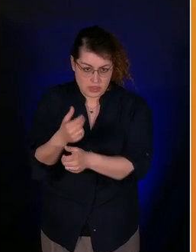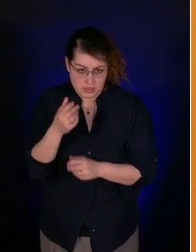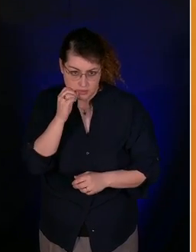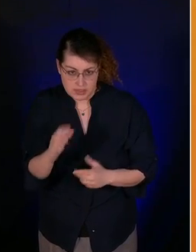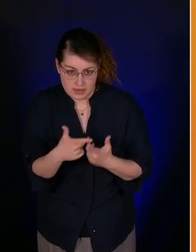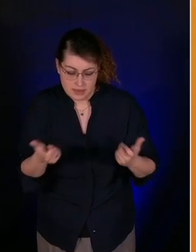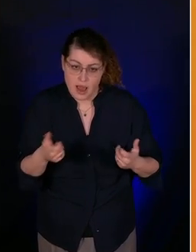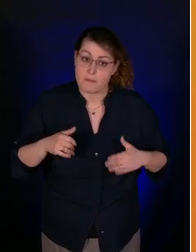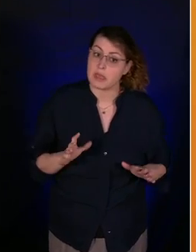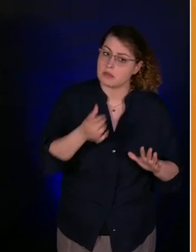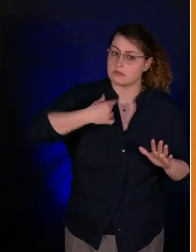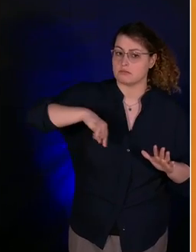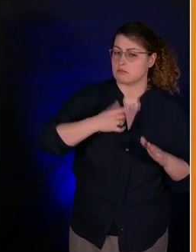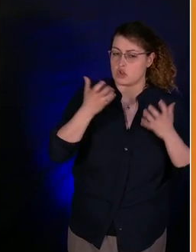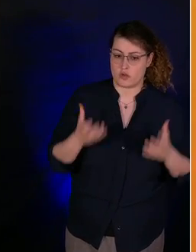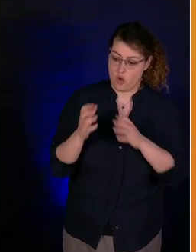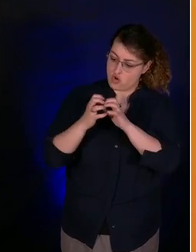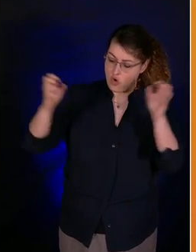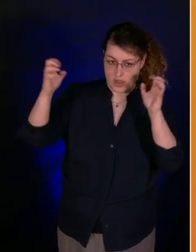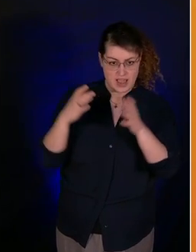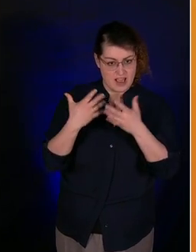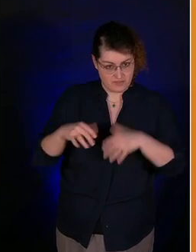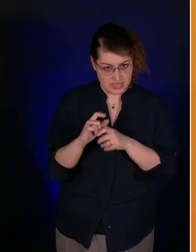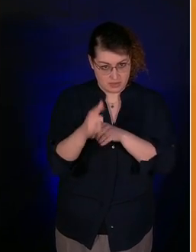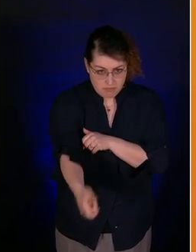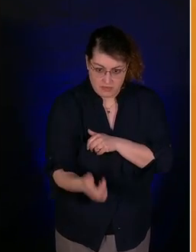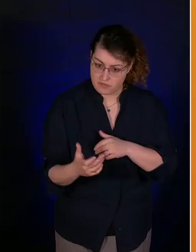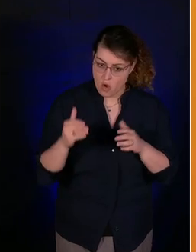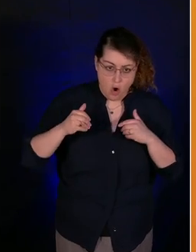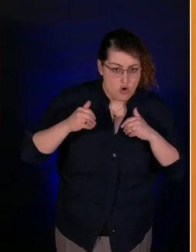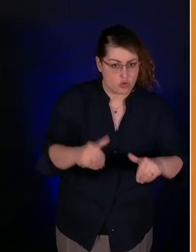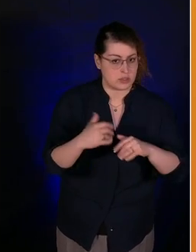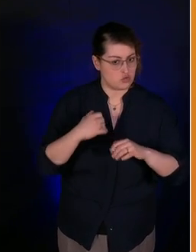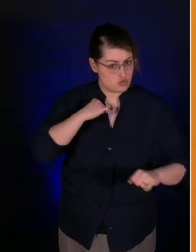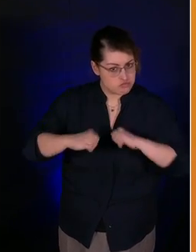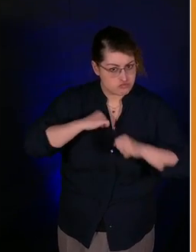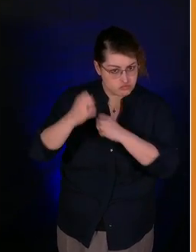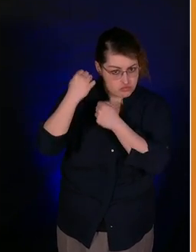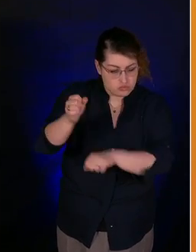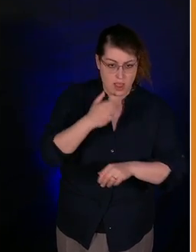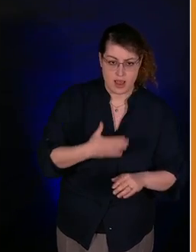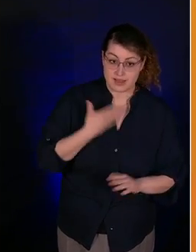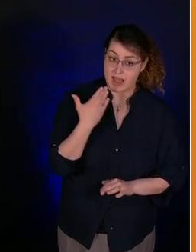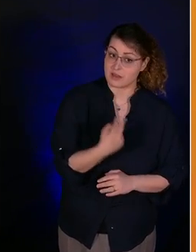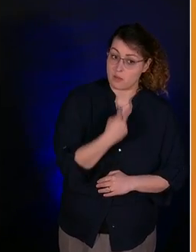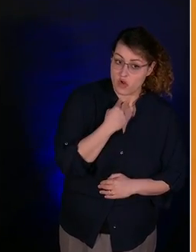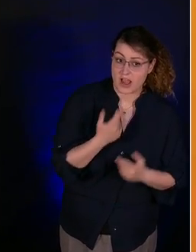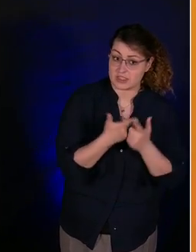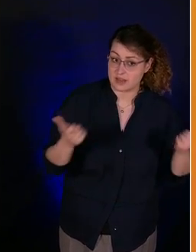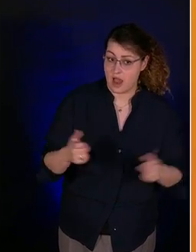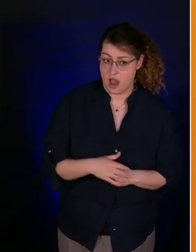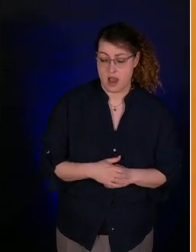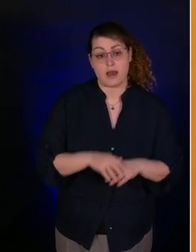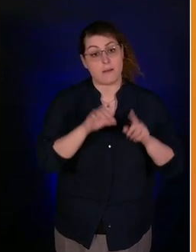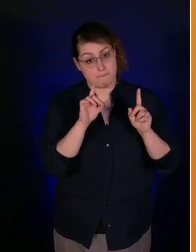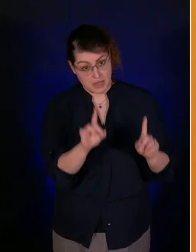demande qu'on sorte de notre congrès avec un appel ferme à la poursuite du mouvement par la grève et les blocages. Il faut conclure. Par